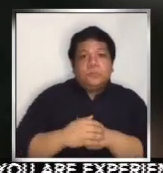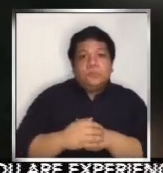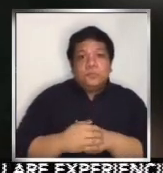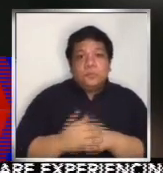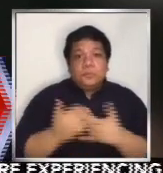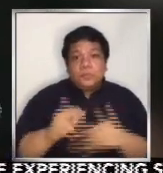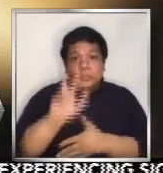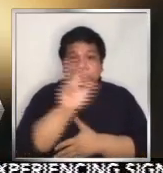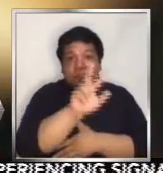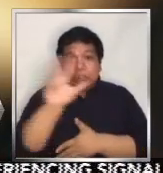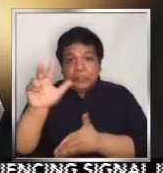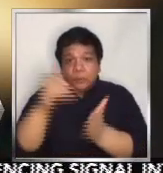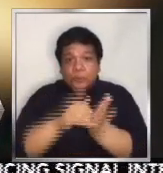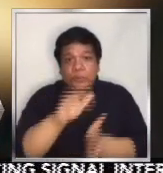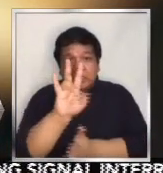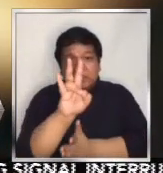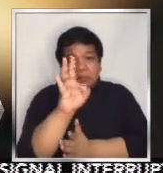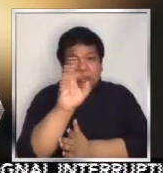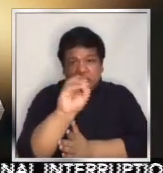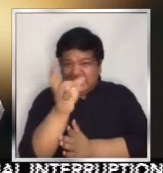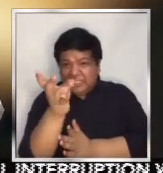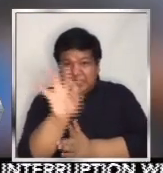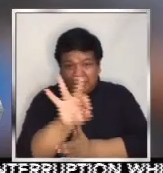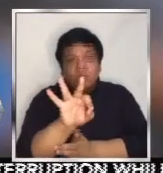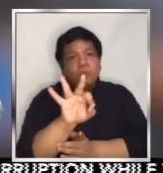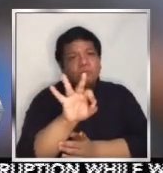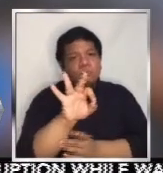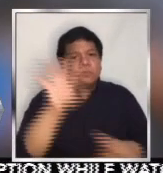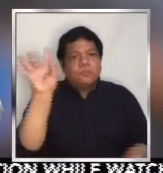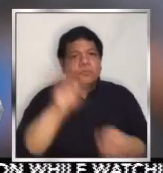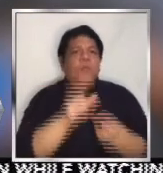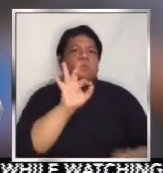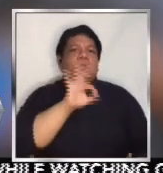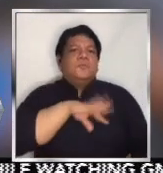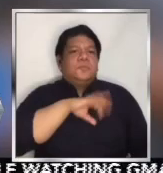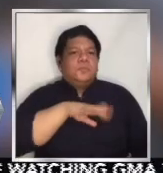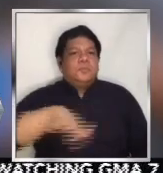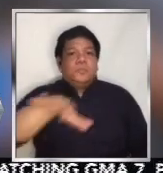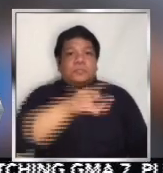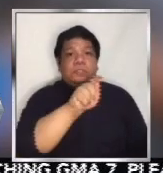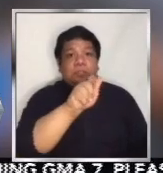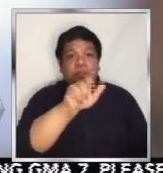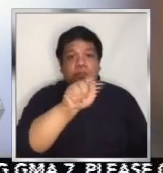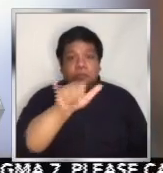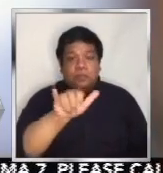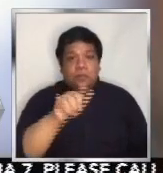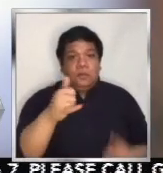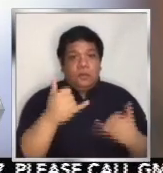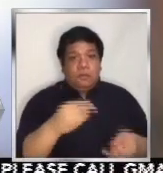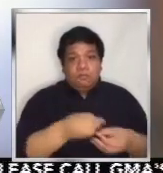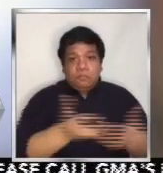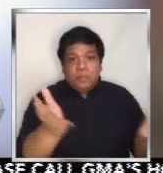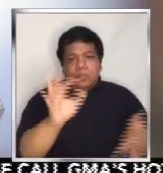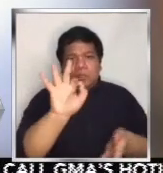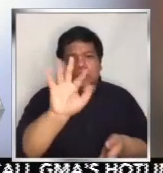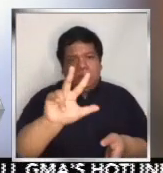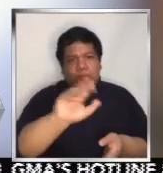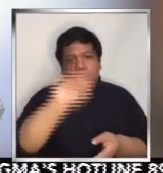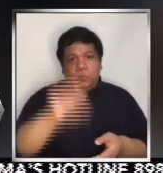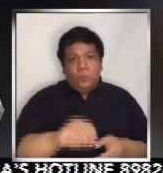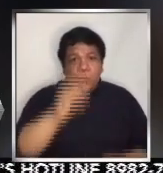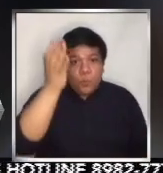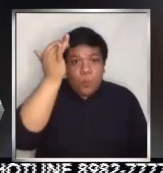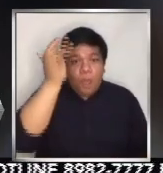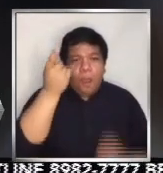33,079 ang kabuang bilang ng benepisyaryo sa Taytay Rizal. 93% pa lang ang nabibigyan ng ayuda dahil nagka-problema sa